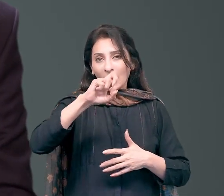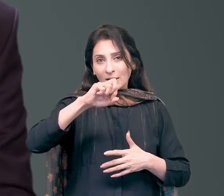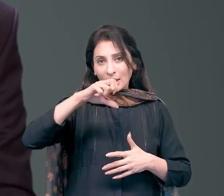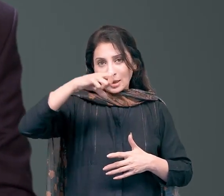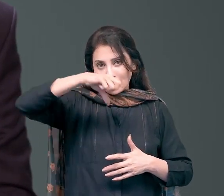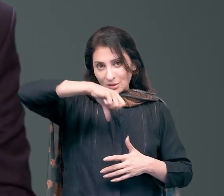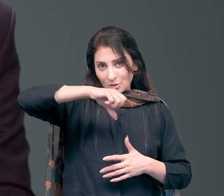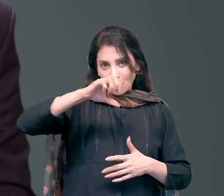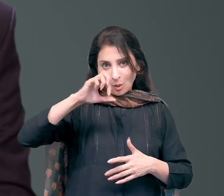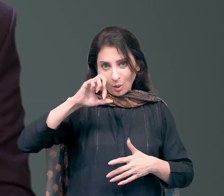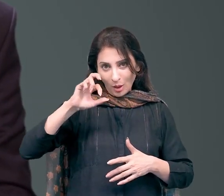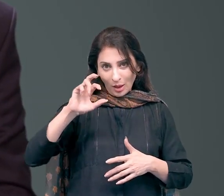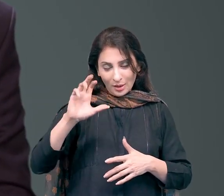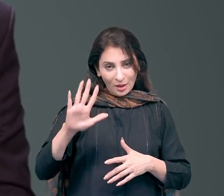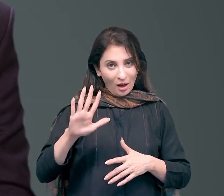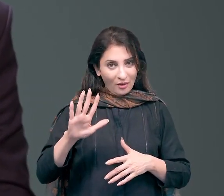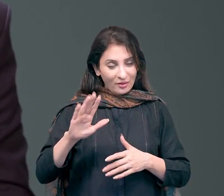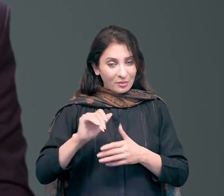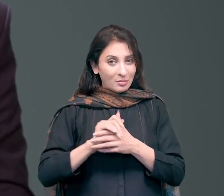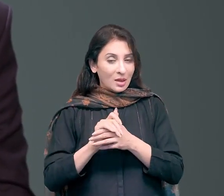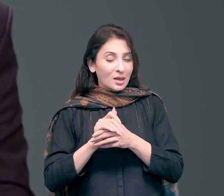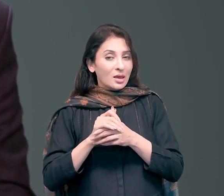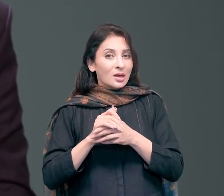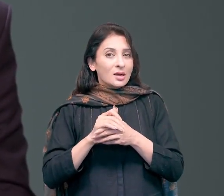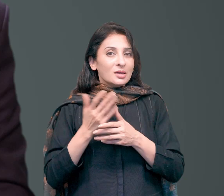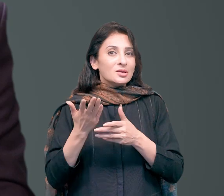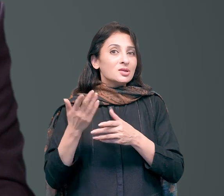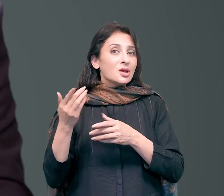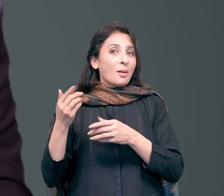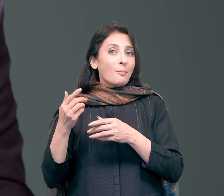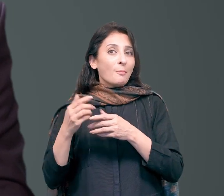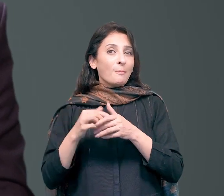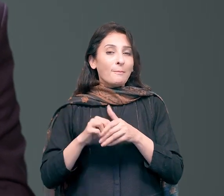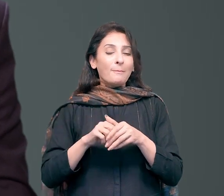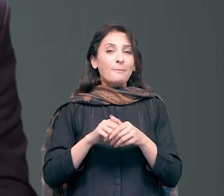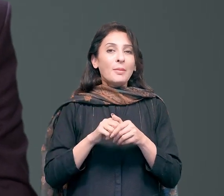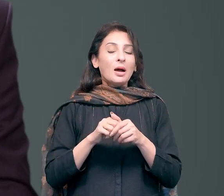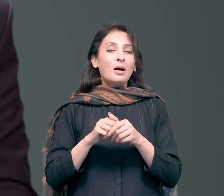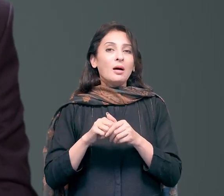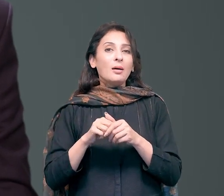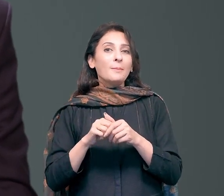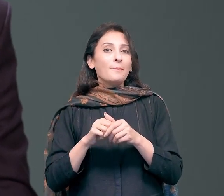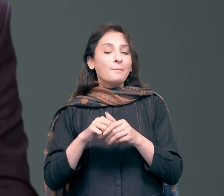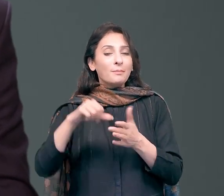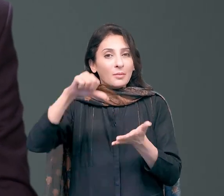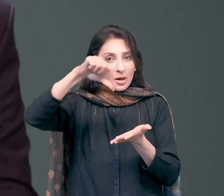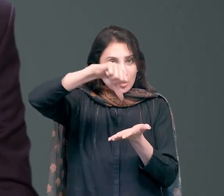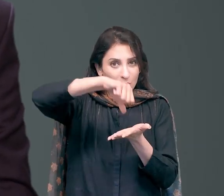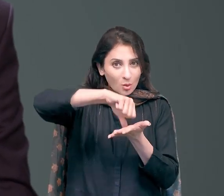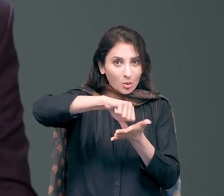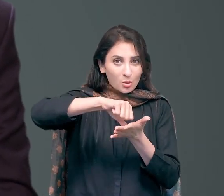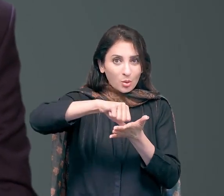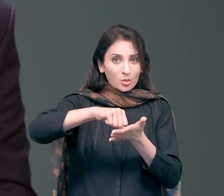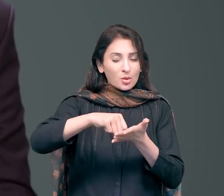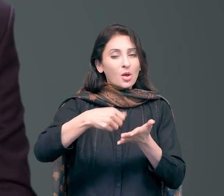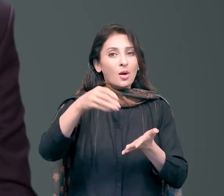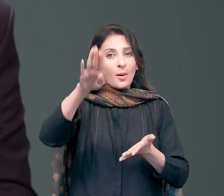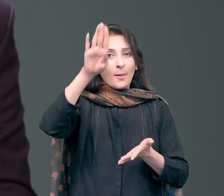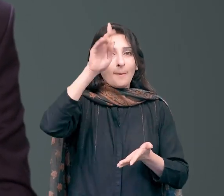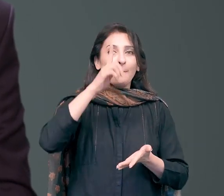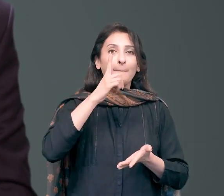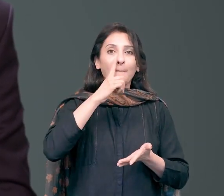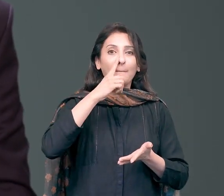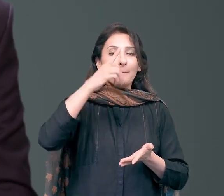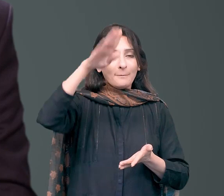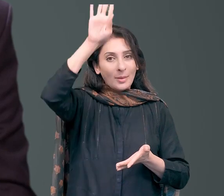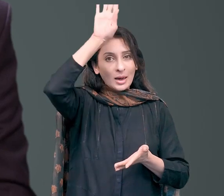اپنے ملک کے ساتھ شامل کیا، امپائر میں شامل کیا، تو اس کو پورے ہندوستان کو